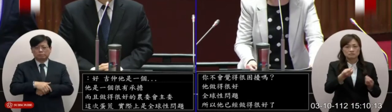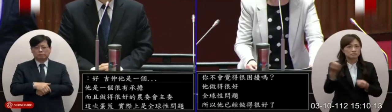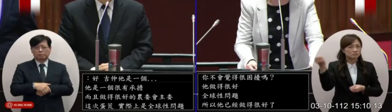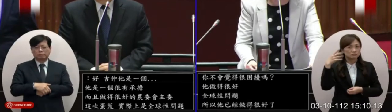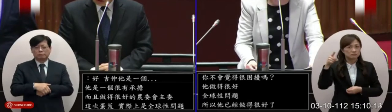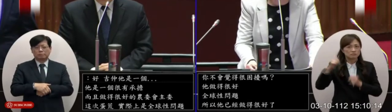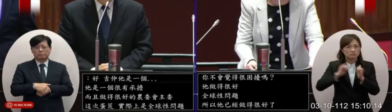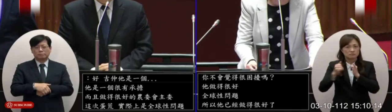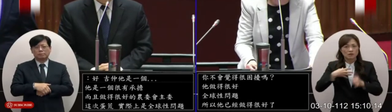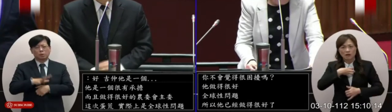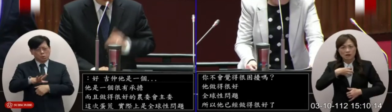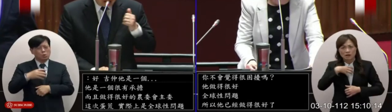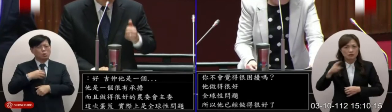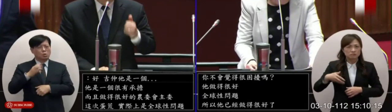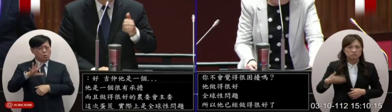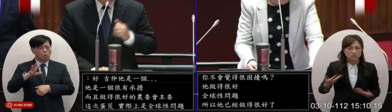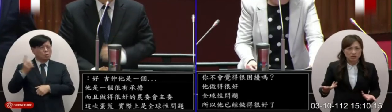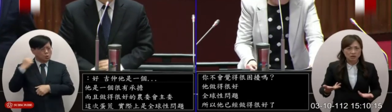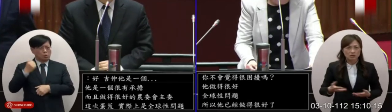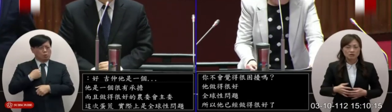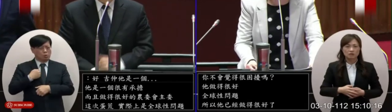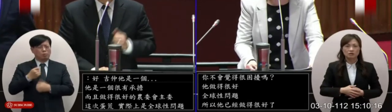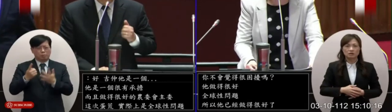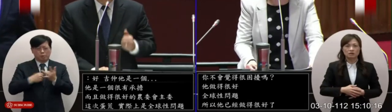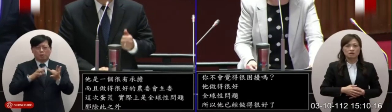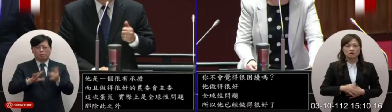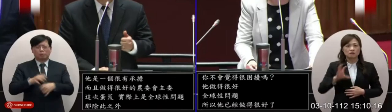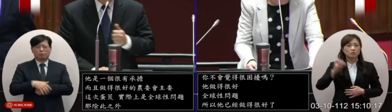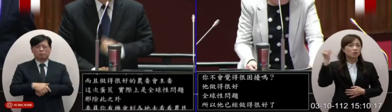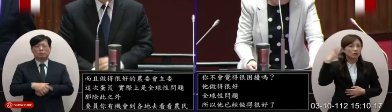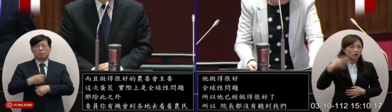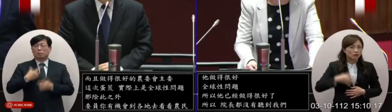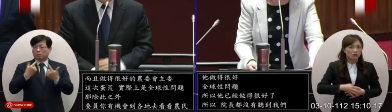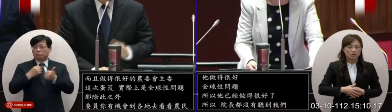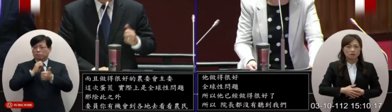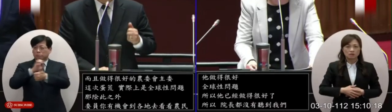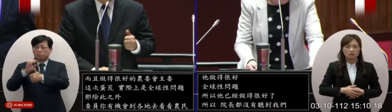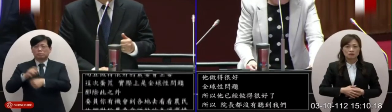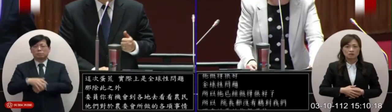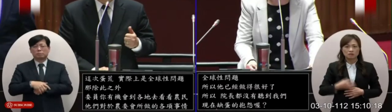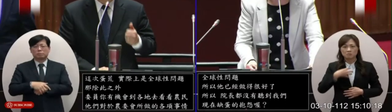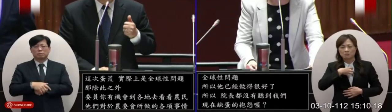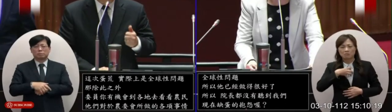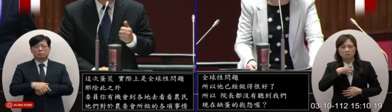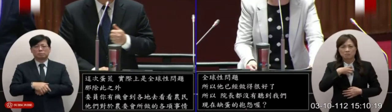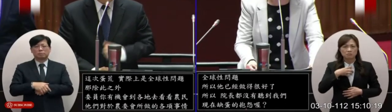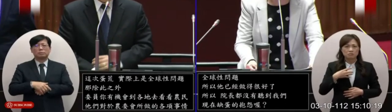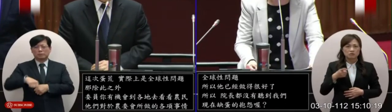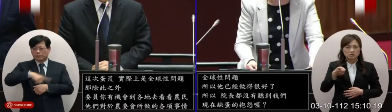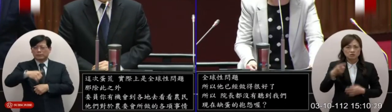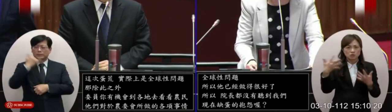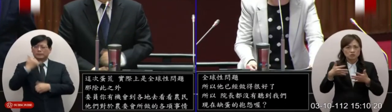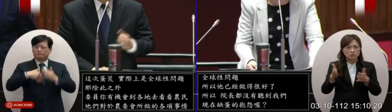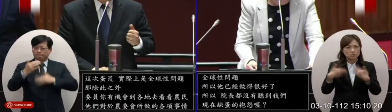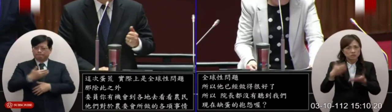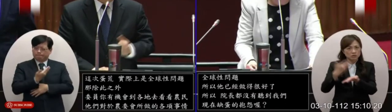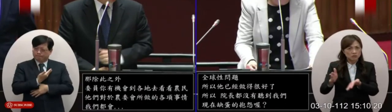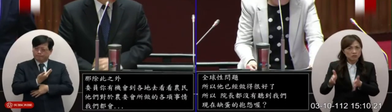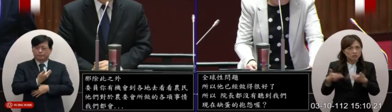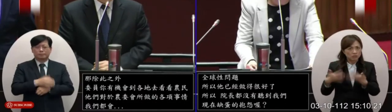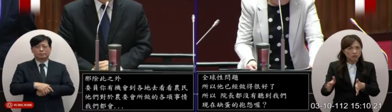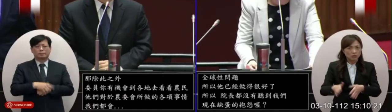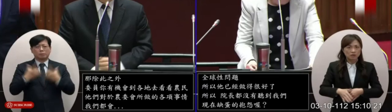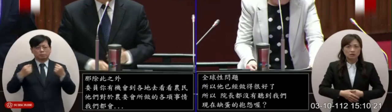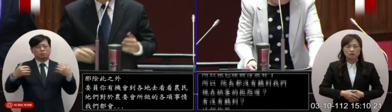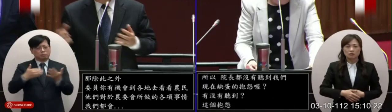的抱怨哦。 我了解有缺蛋的抱怨， 有没有听到？ 我也呼吁民众大家， 这个问题该不该解决？